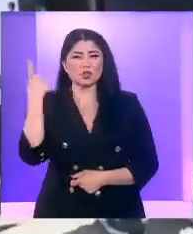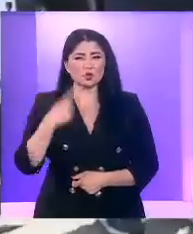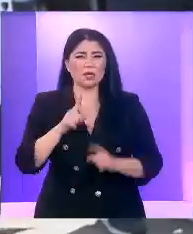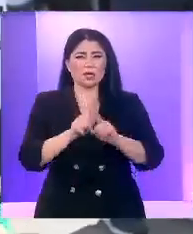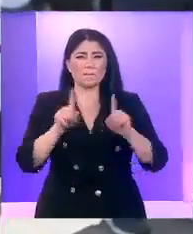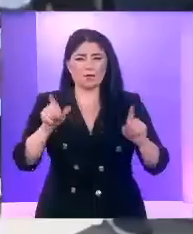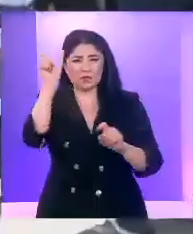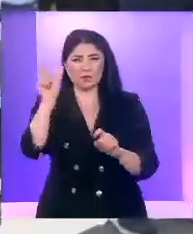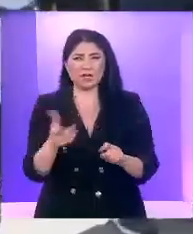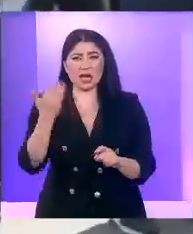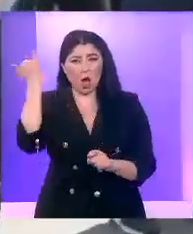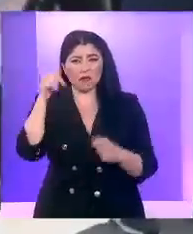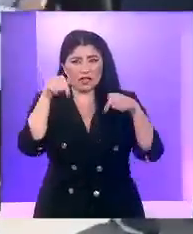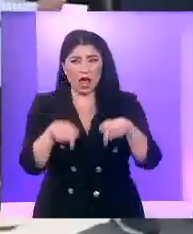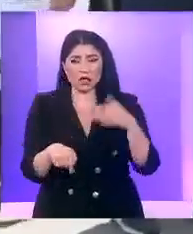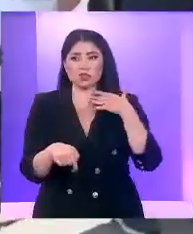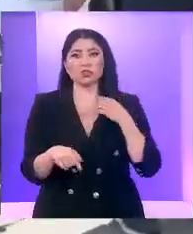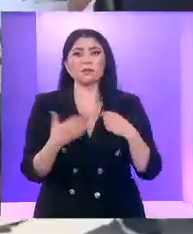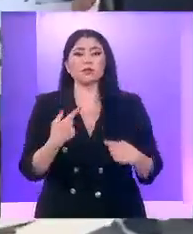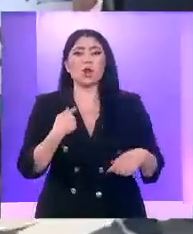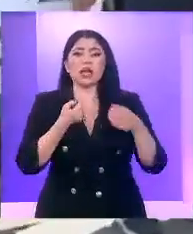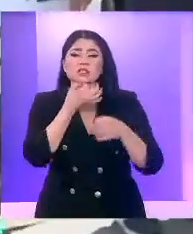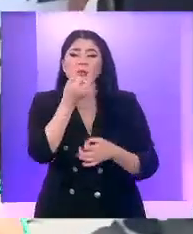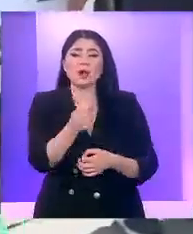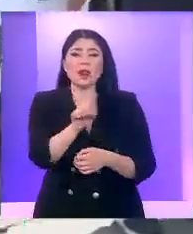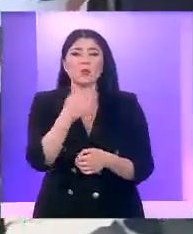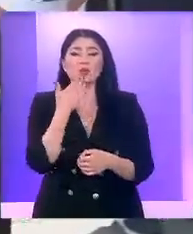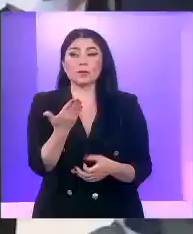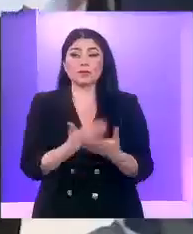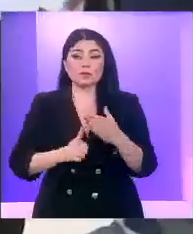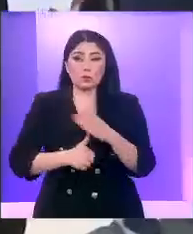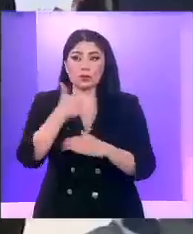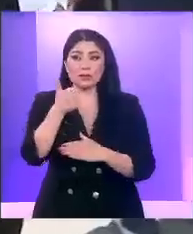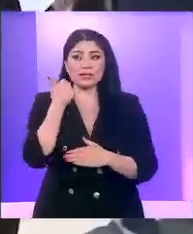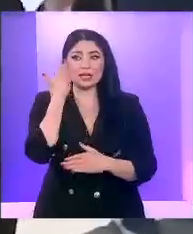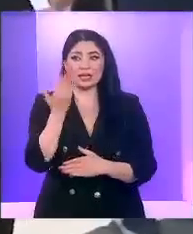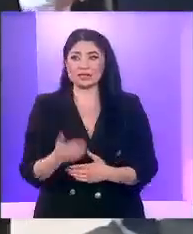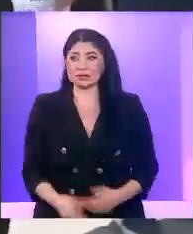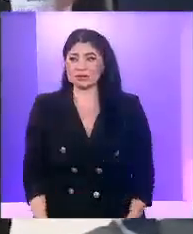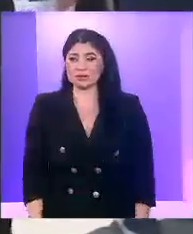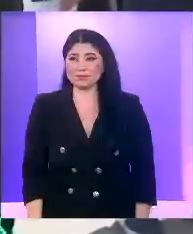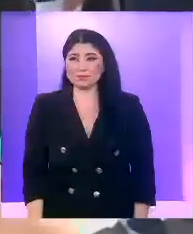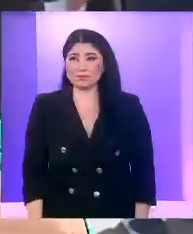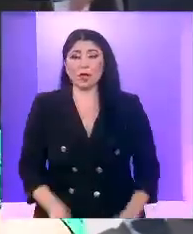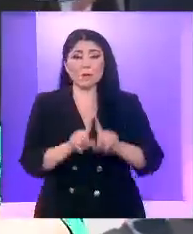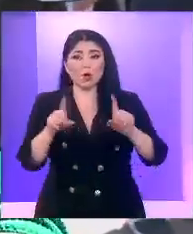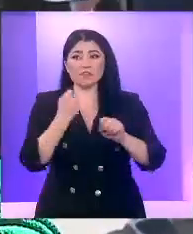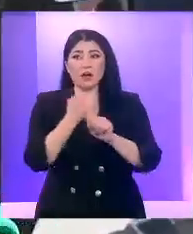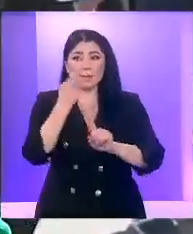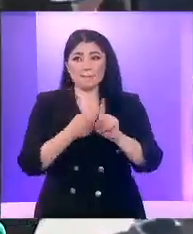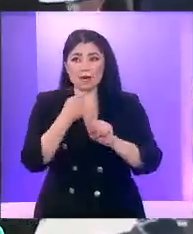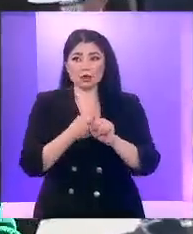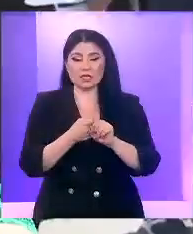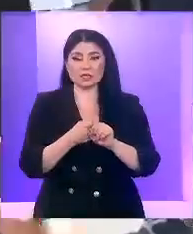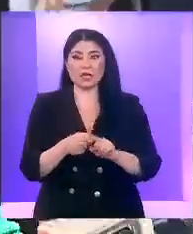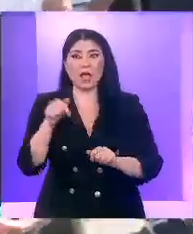profesori care au venit aici să își arate nemulțumirile. Este pentru prima dată când profesorii constanțeni protestează în orașul